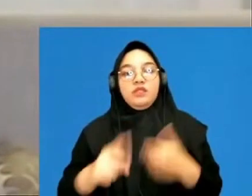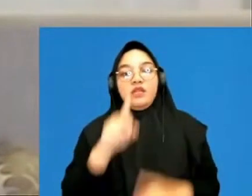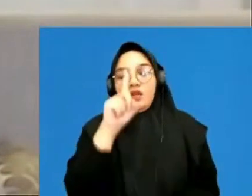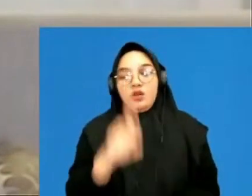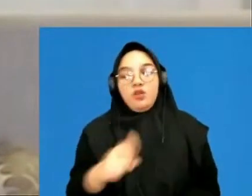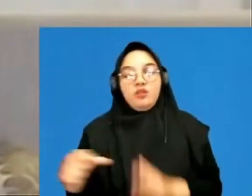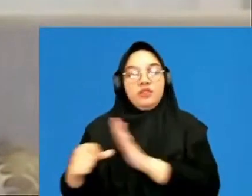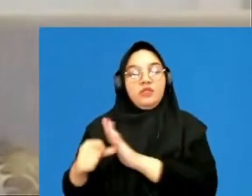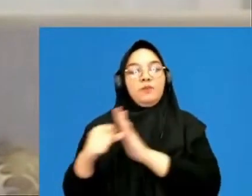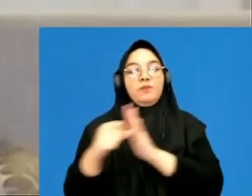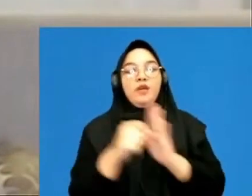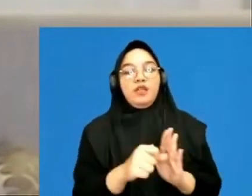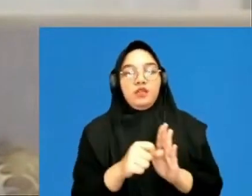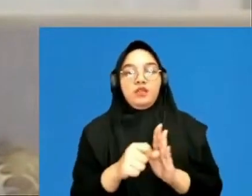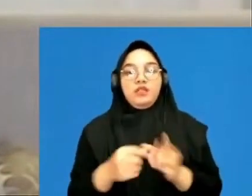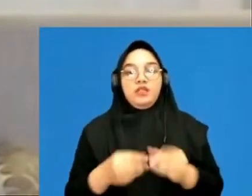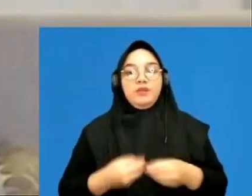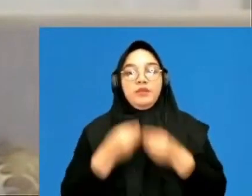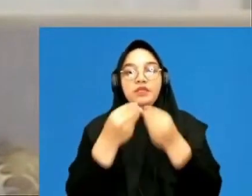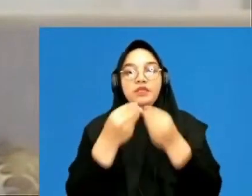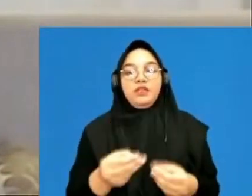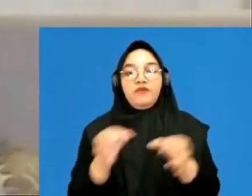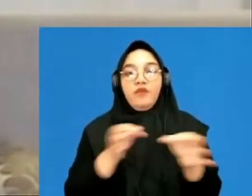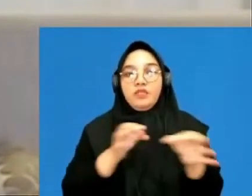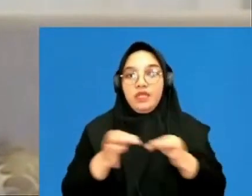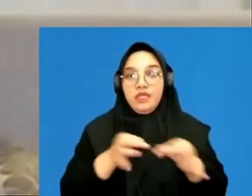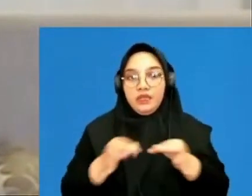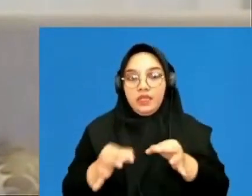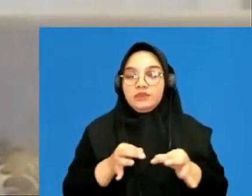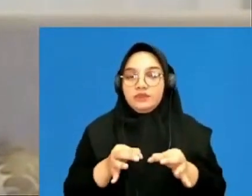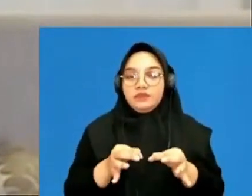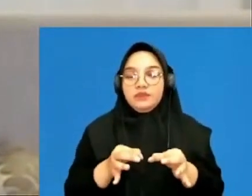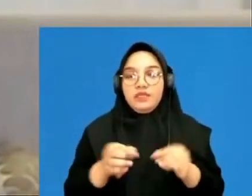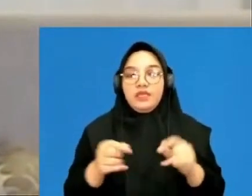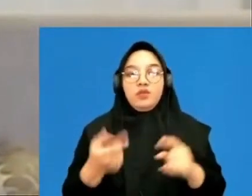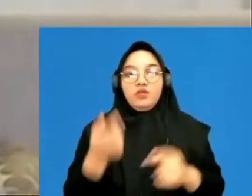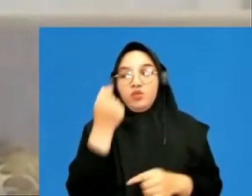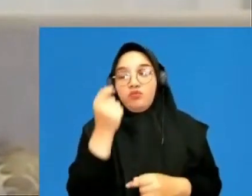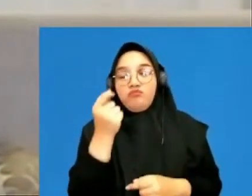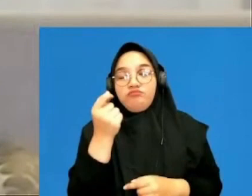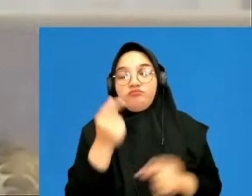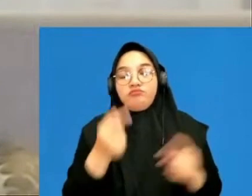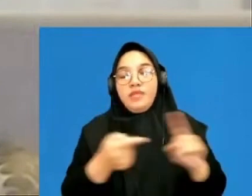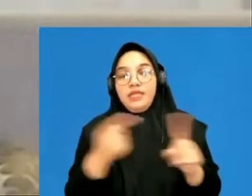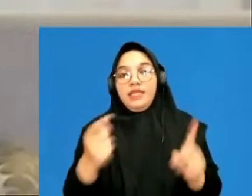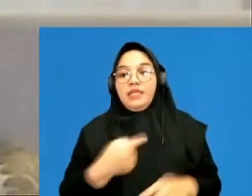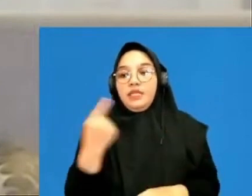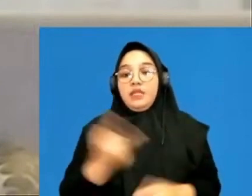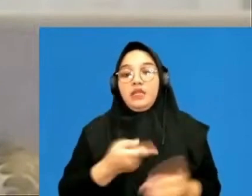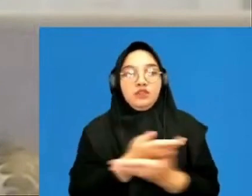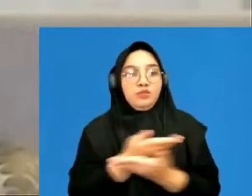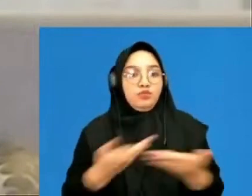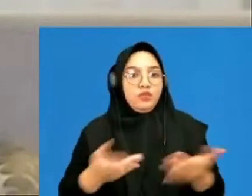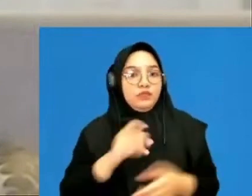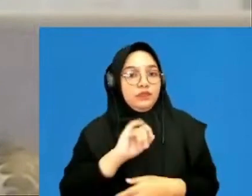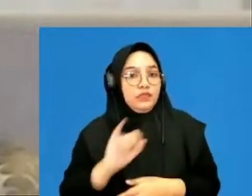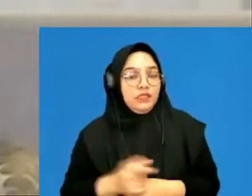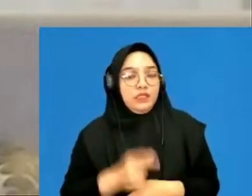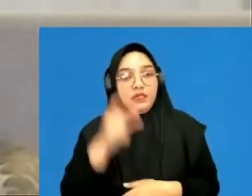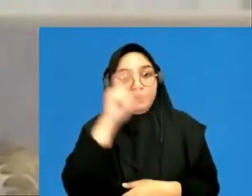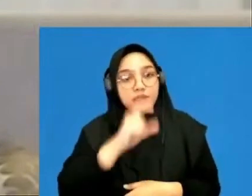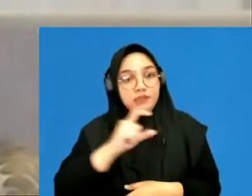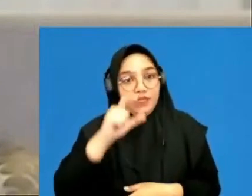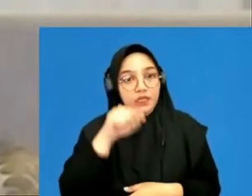dibantu difasilitasi oleh oleh kita semua agar supaya pencarian itu memang